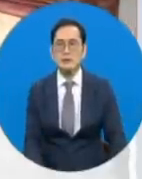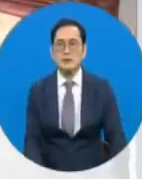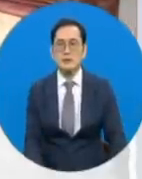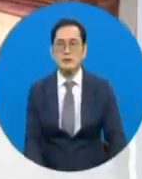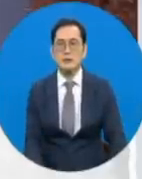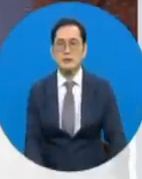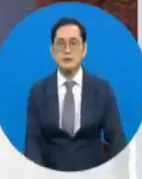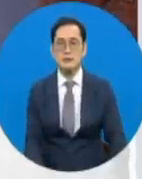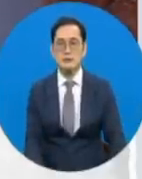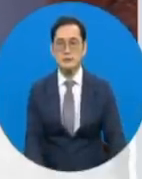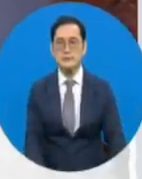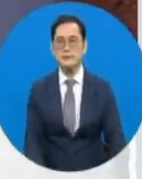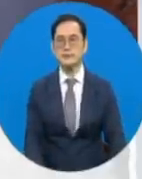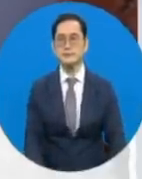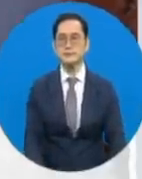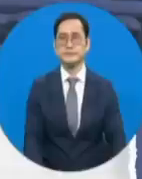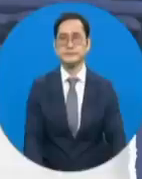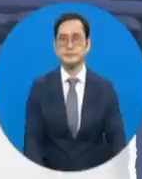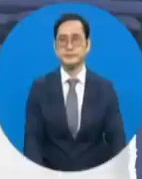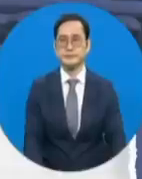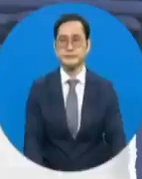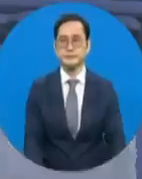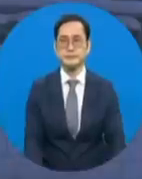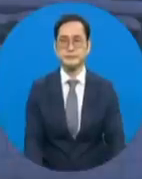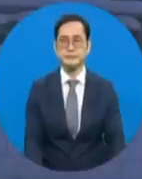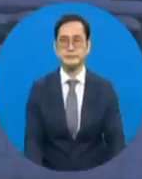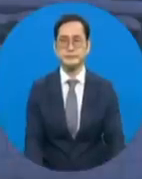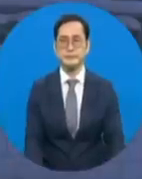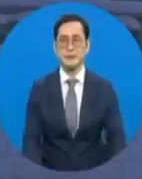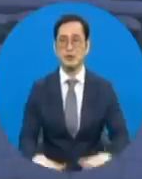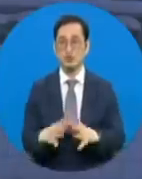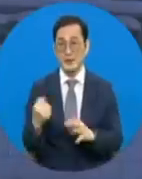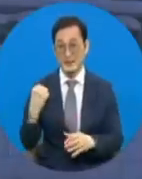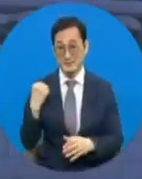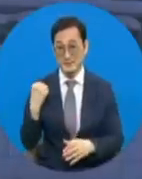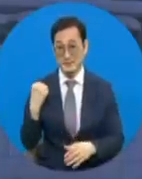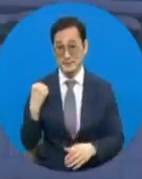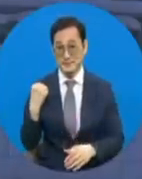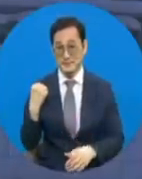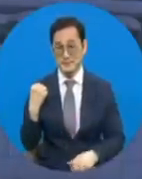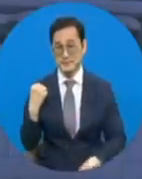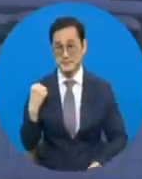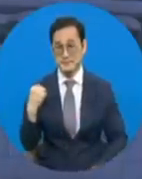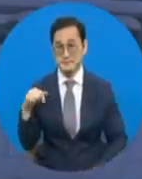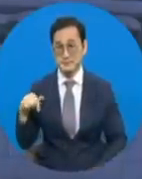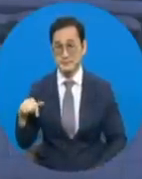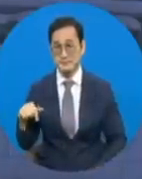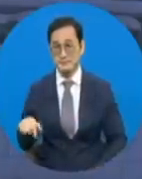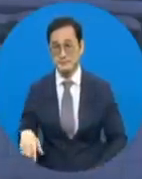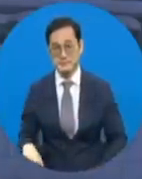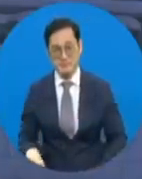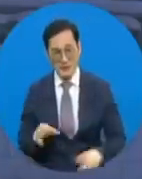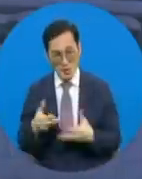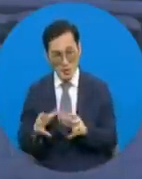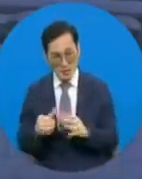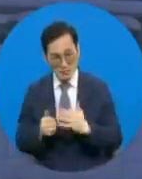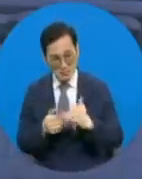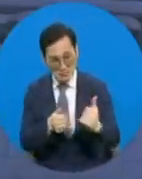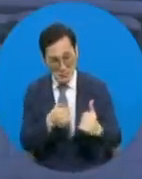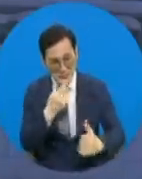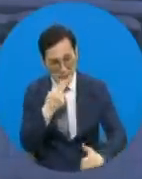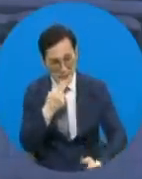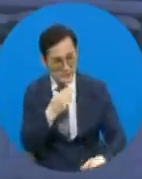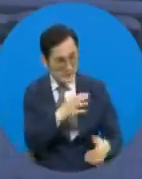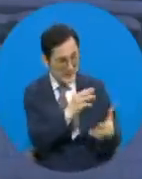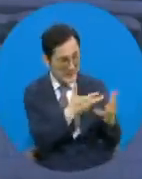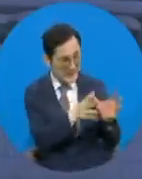말씀드립니다. 조금 전 김형주 의원님도 말씀을 주셨지만 집권당인 국민의힘에서는 이 싱대사 측에서 여당보다 야당에 먼저 연락을 해서